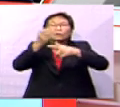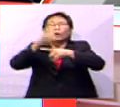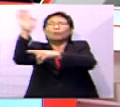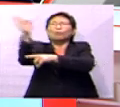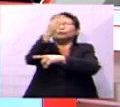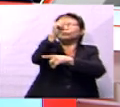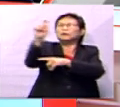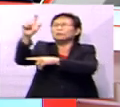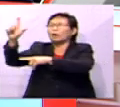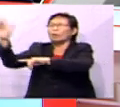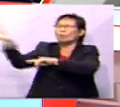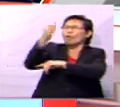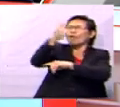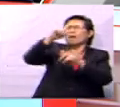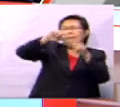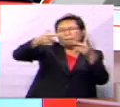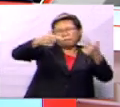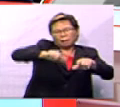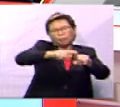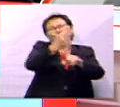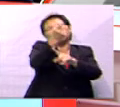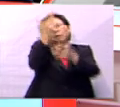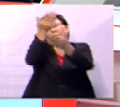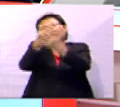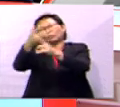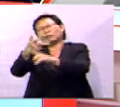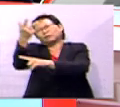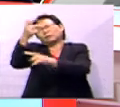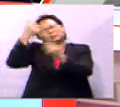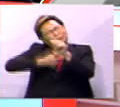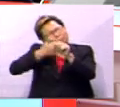timur laut yang berlaku dari November hingga Mac setiap tahun.